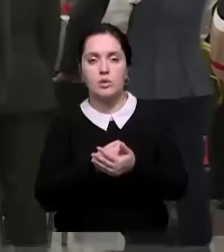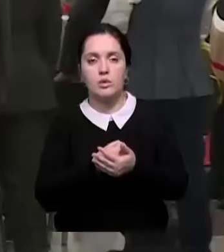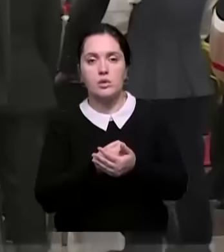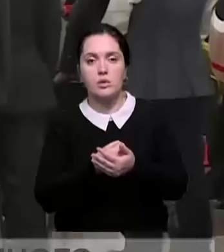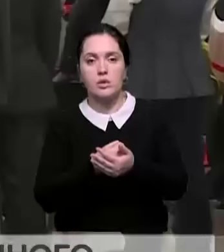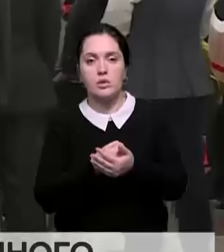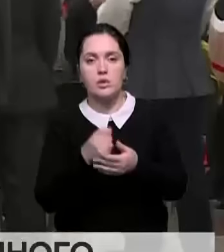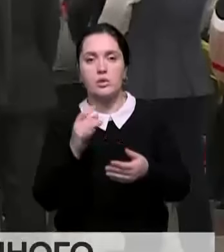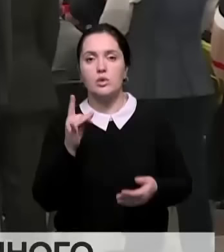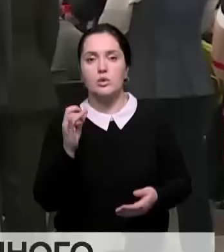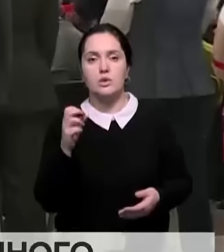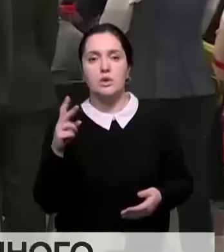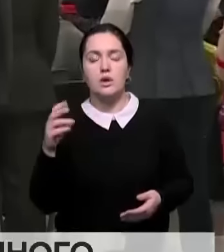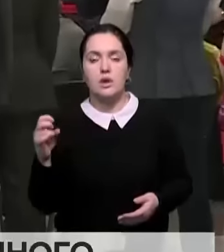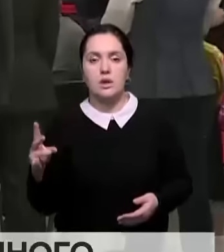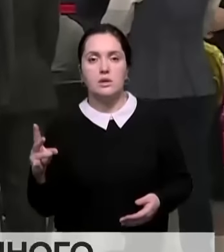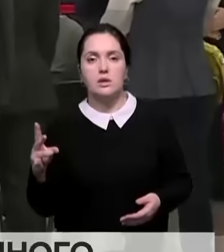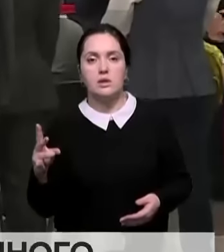Руслан,